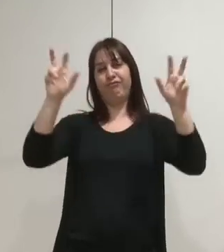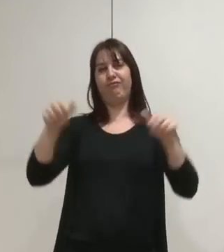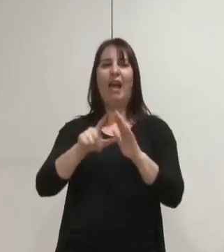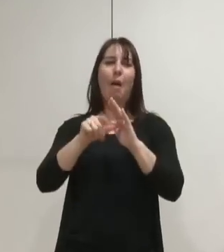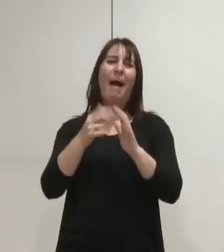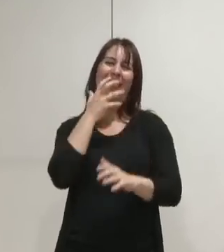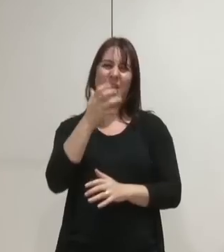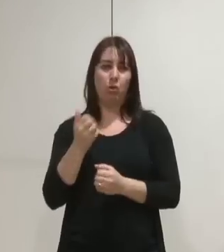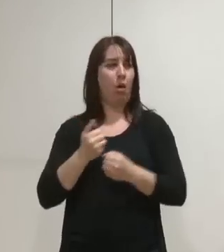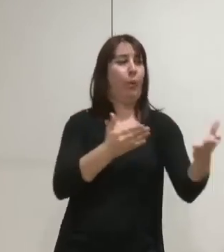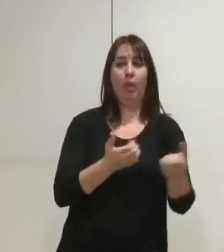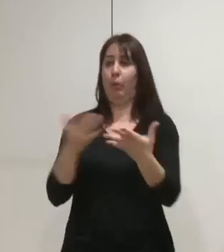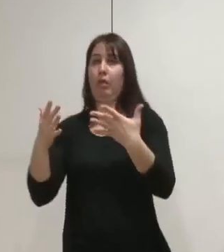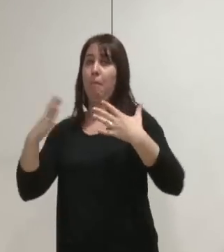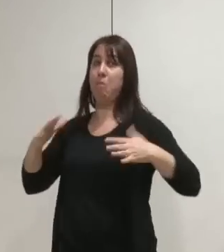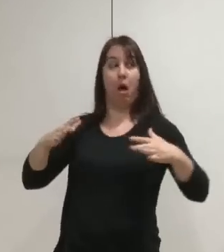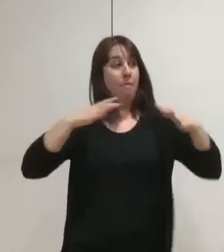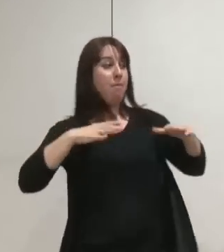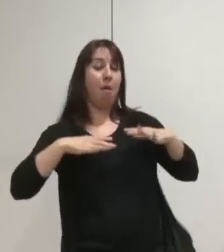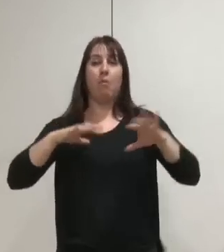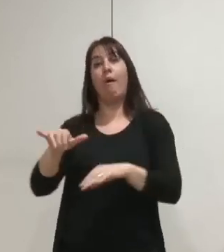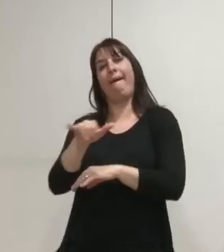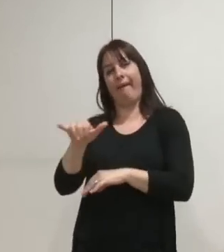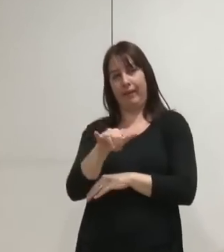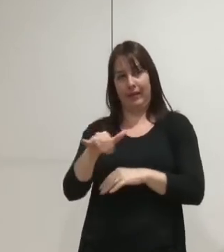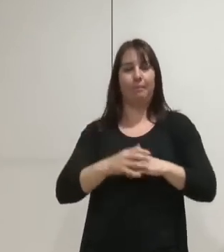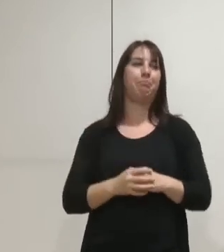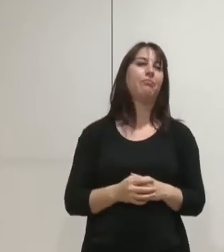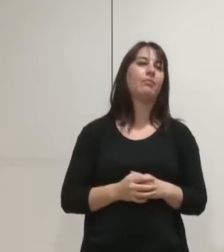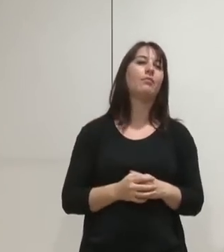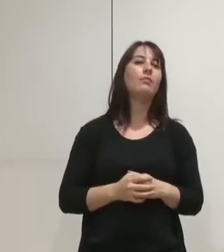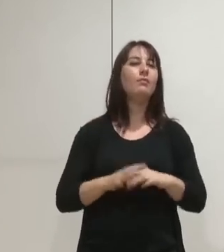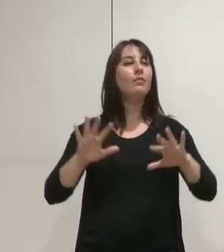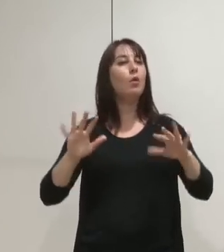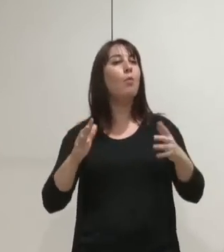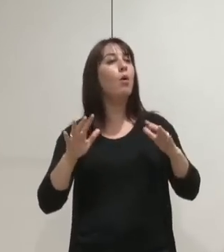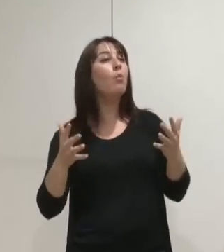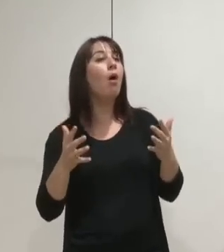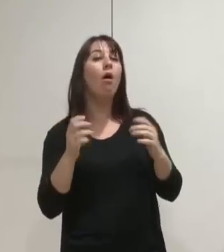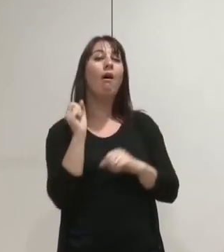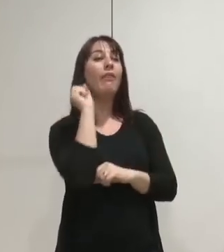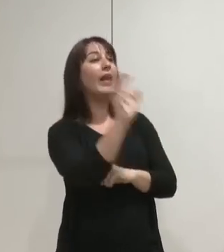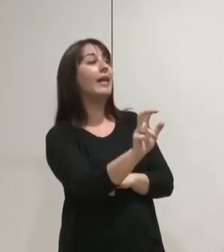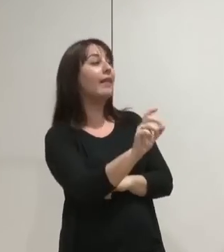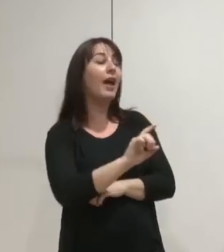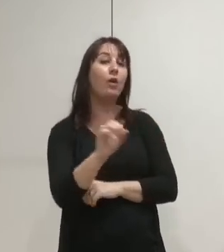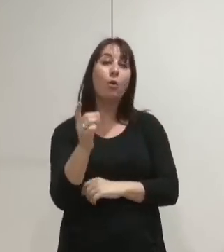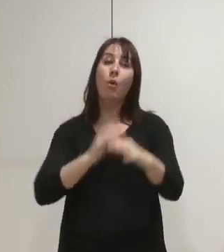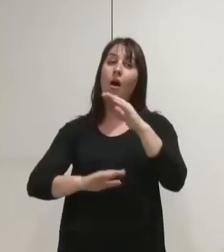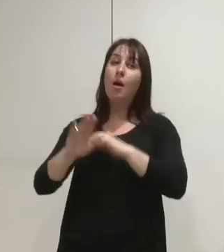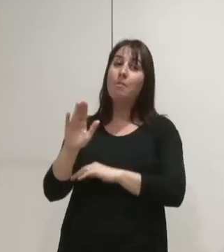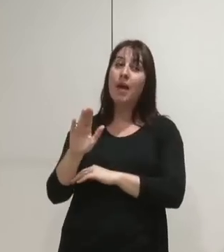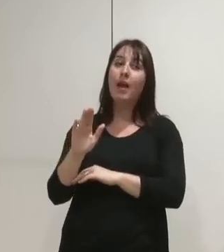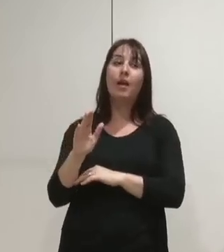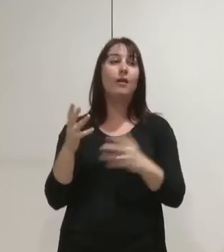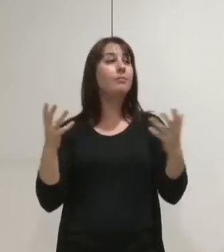question importante il est bien de souhaiter confier la gestion de ces équipements à une société délégataire mais encore faut-il en trouver une vous me dites